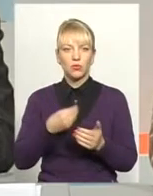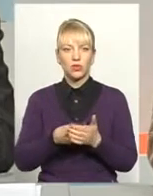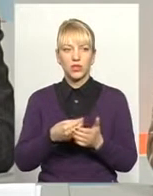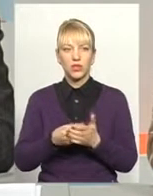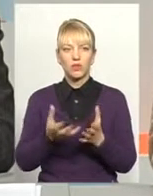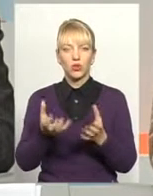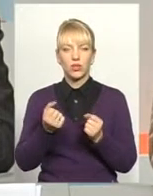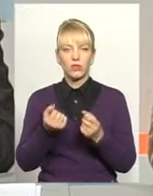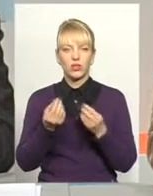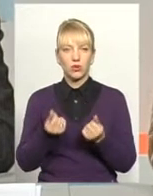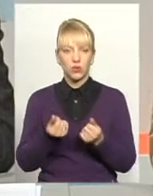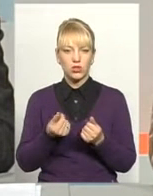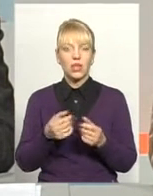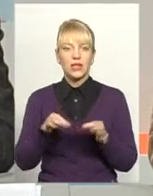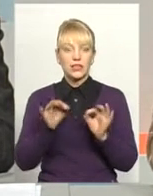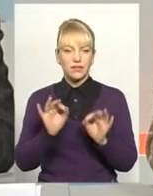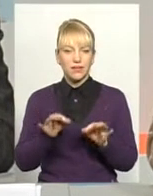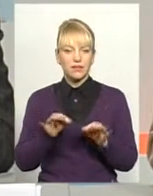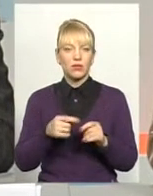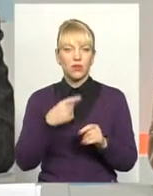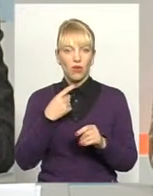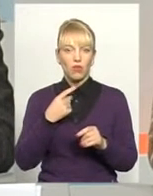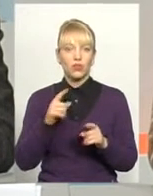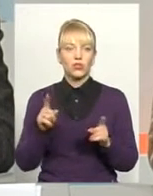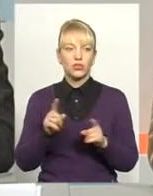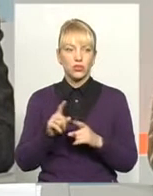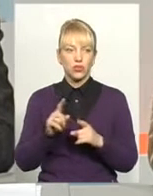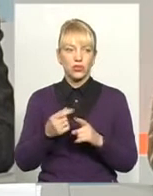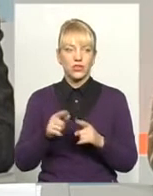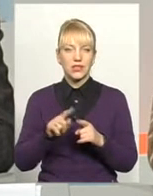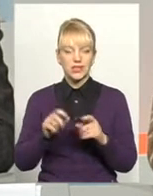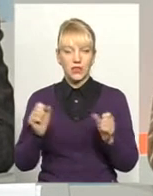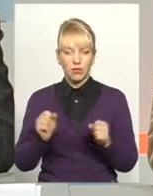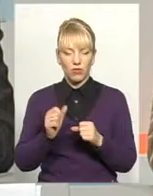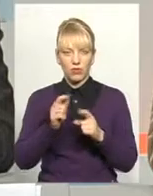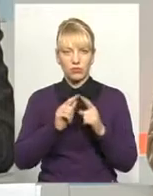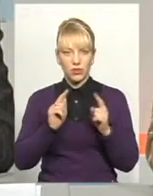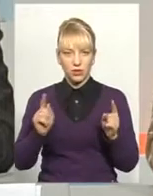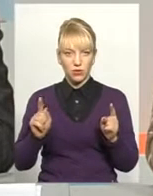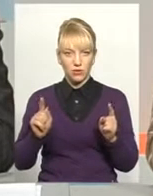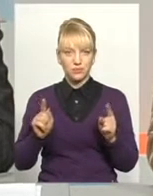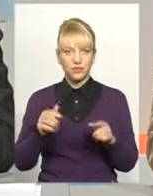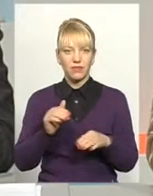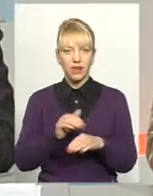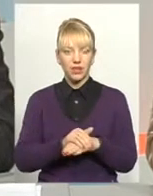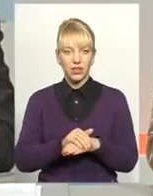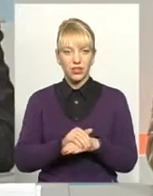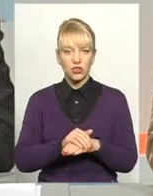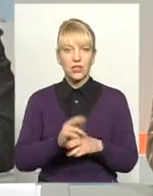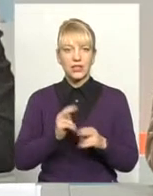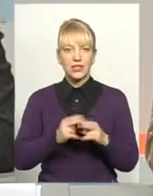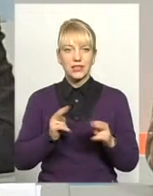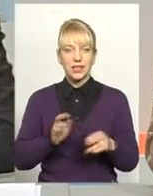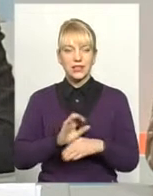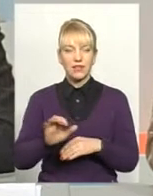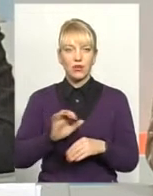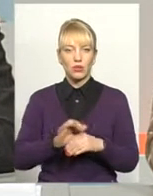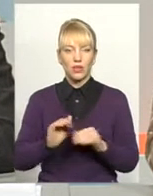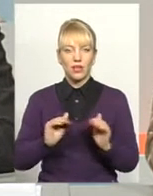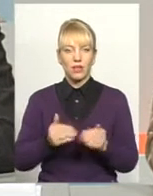кошти. Звісно, да, правильно каже Олександр Володимирович, в зимовий період фактично станція виробляє менше,